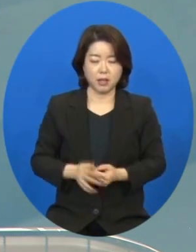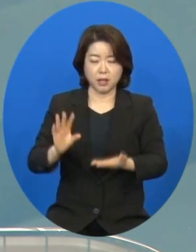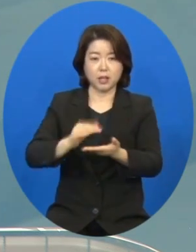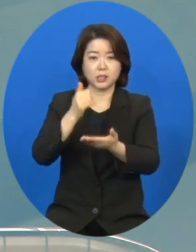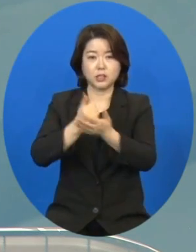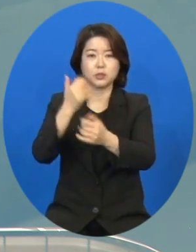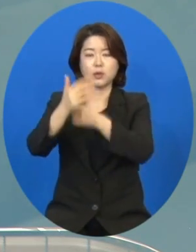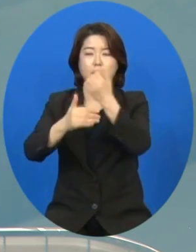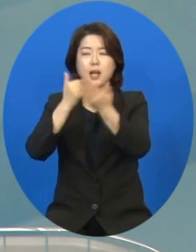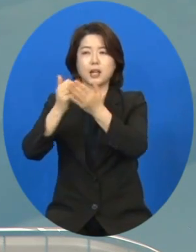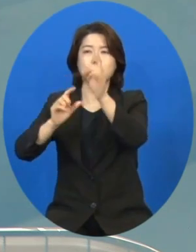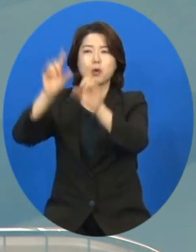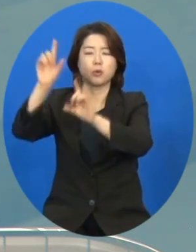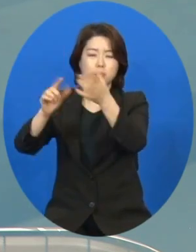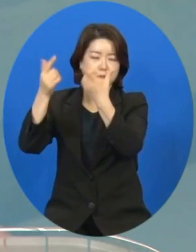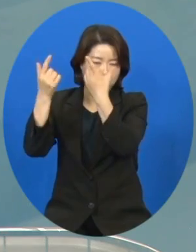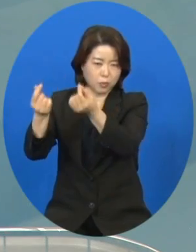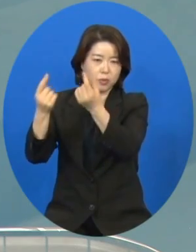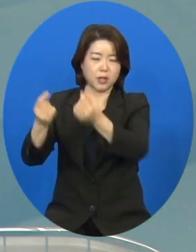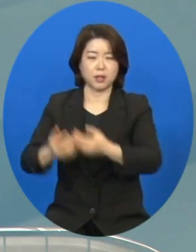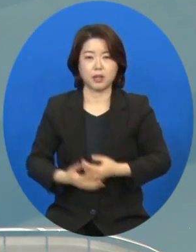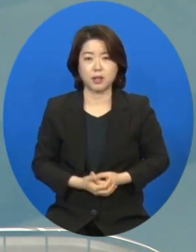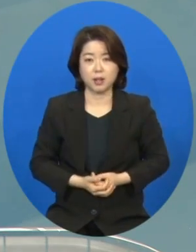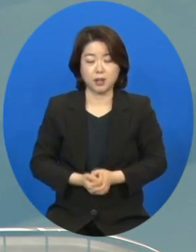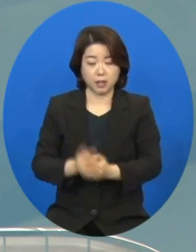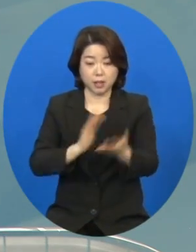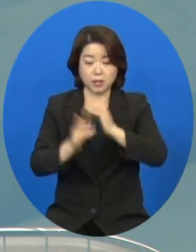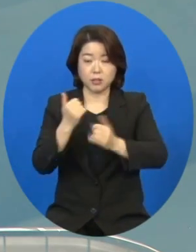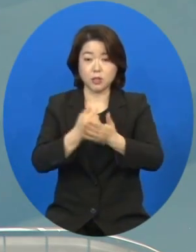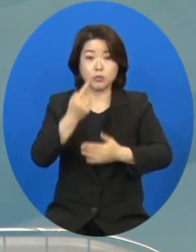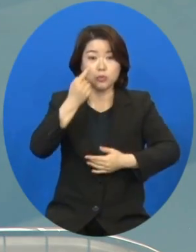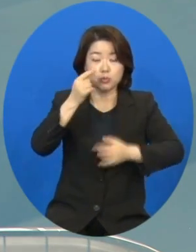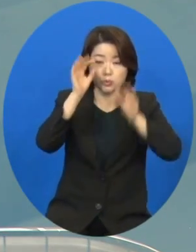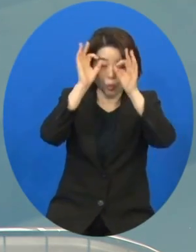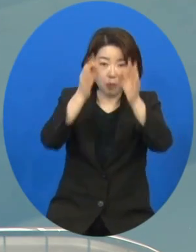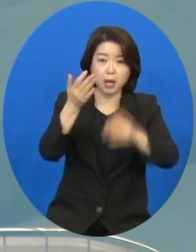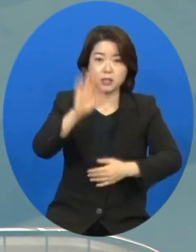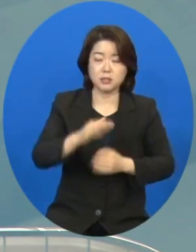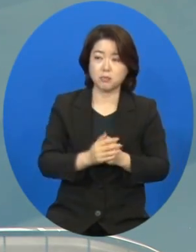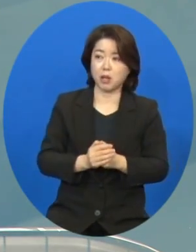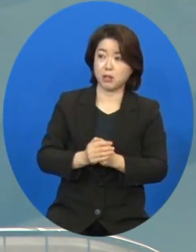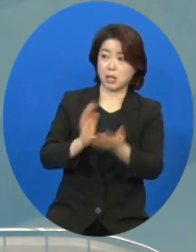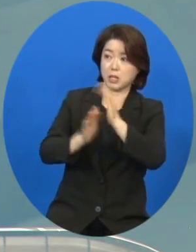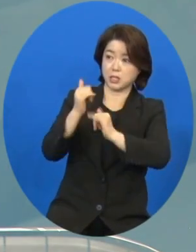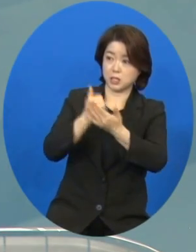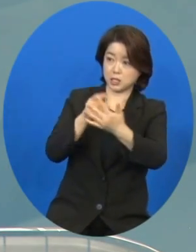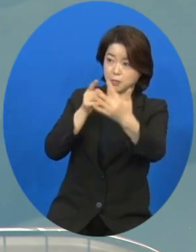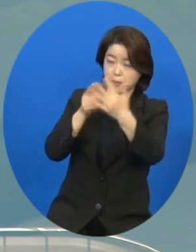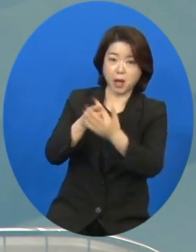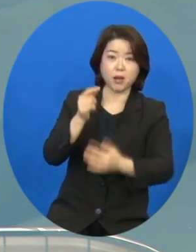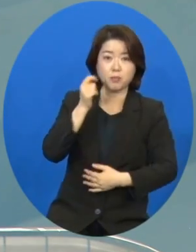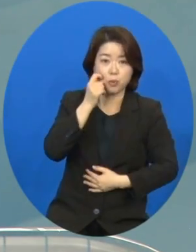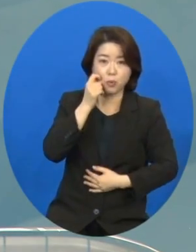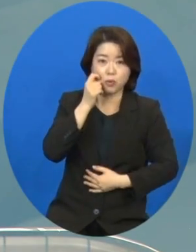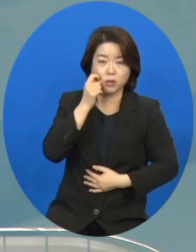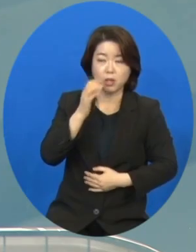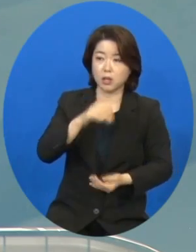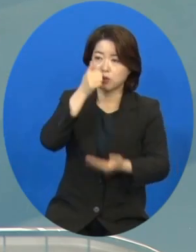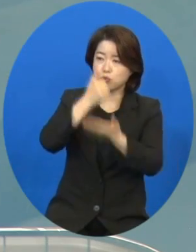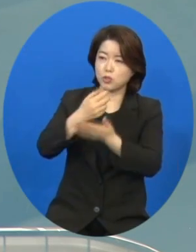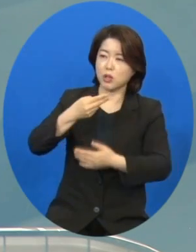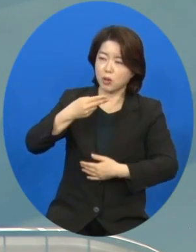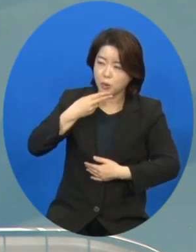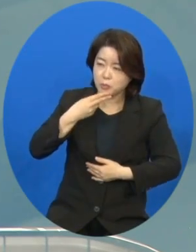그리스도는 하나님의 형상이니라. 예수님을 눈으로 보고도 전혀 예수님을 알아보지 못하고 죄 없으신